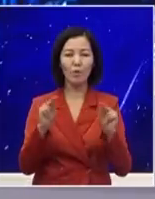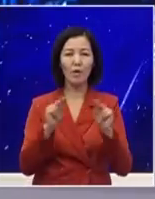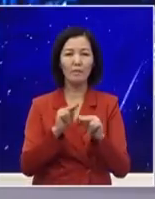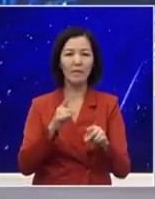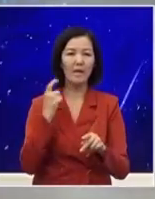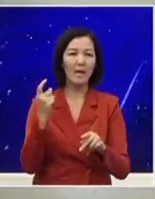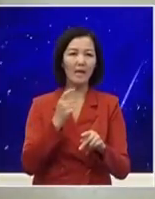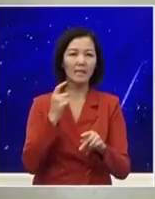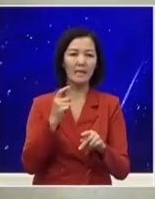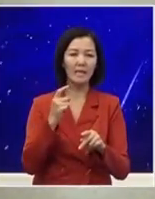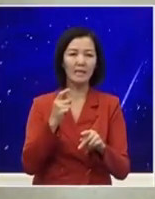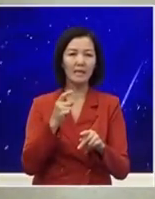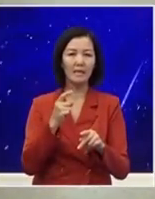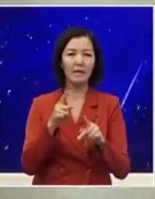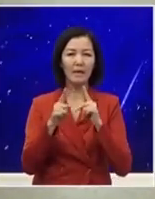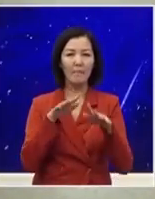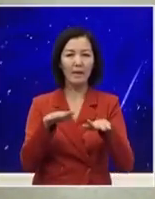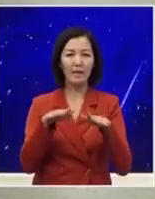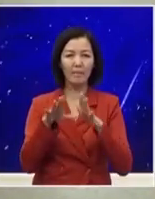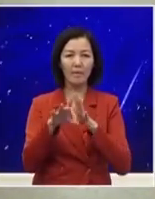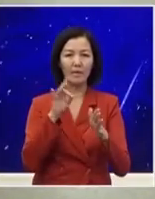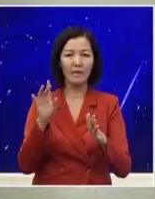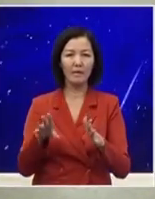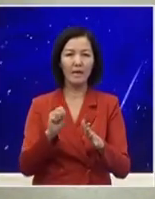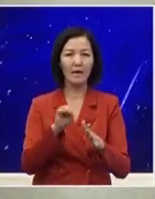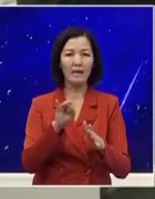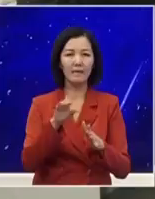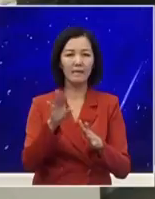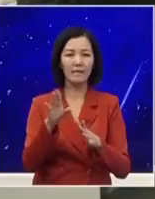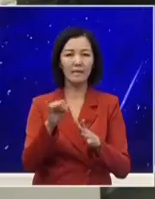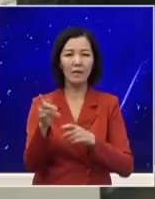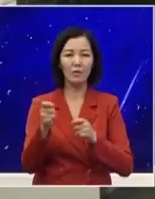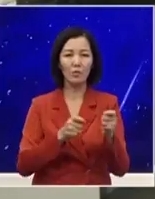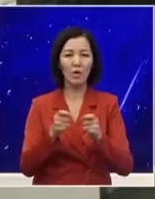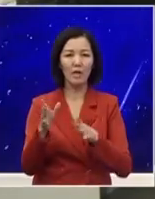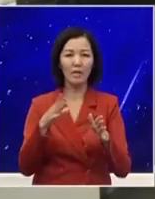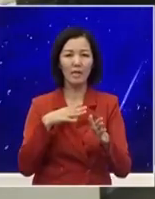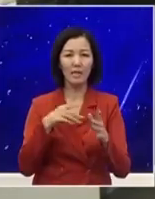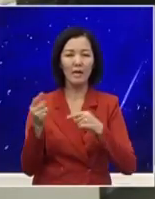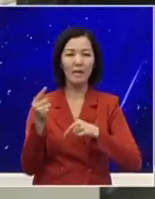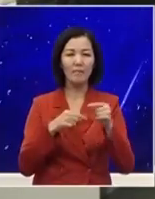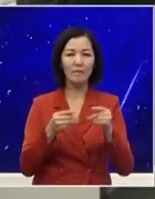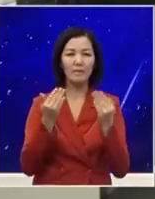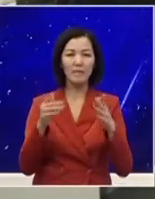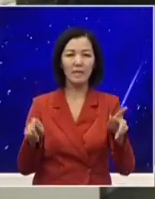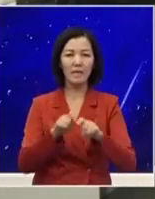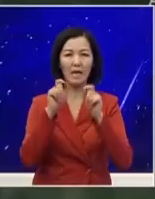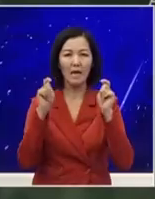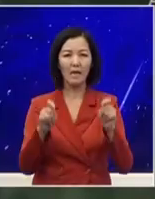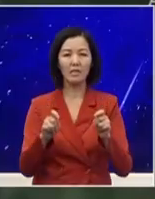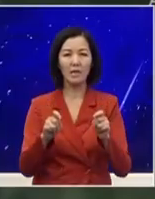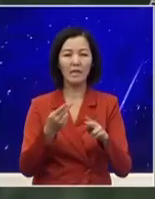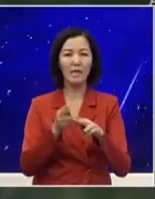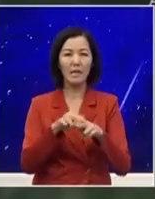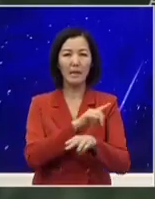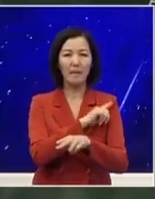Іс-шараға парламент мәжілісінің депутаты Майра Айсина төрағалық етті. Бизнеске енді қадам басқан жандарға еліміздің ең мықты бизнес дәріскерлері